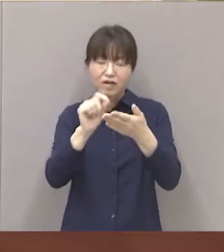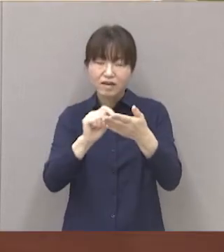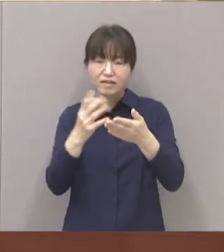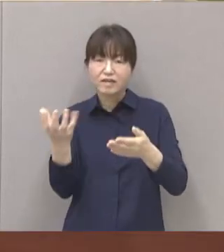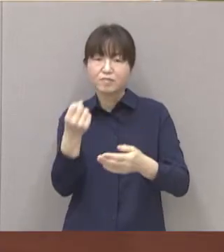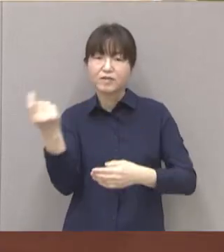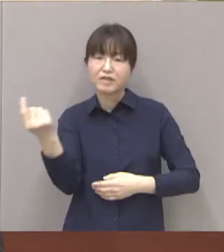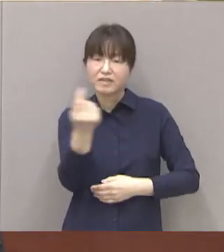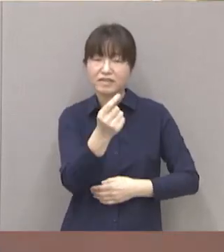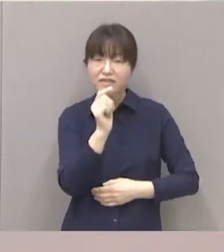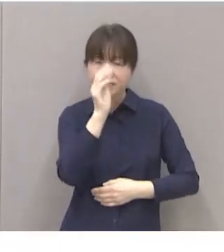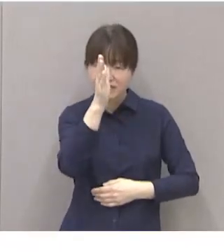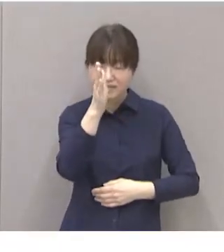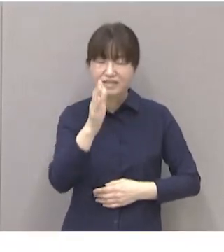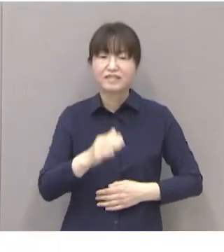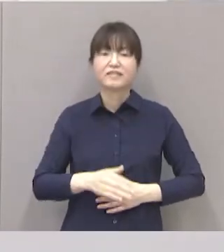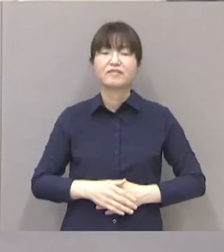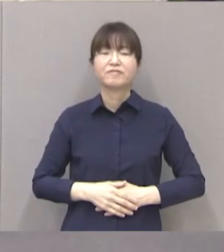ください